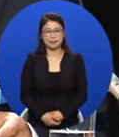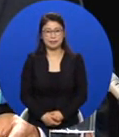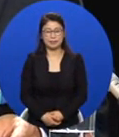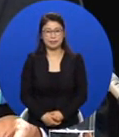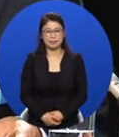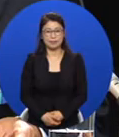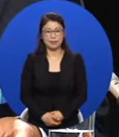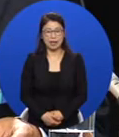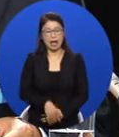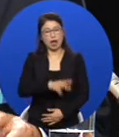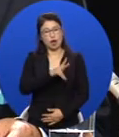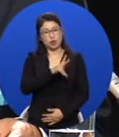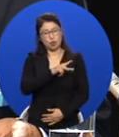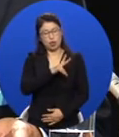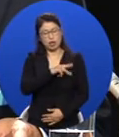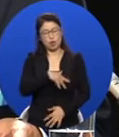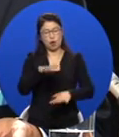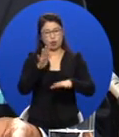도대체 도의원,